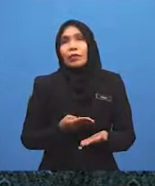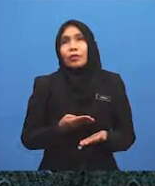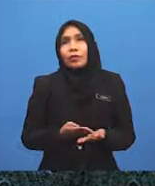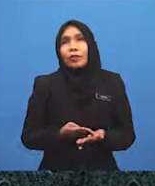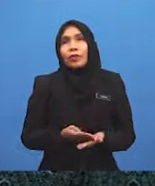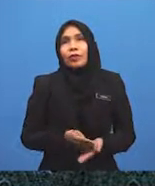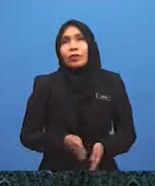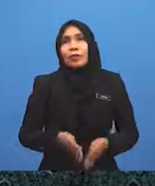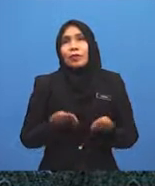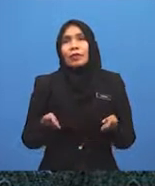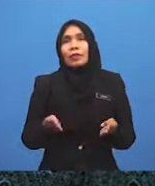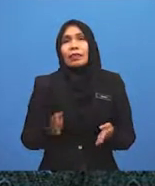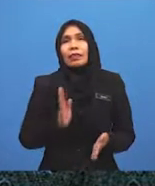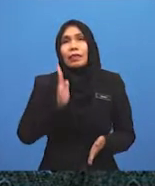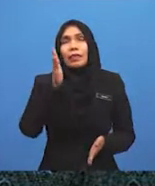akan sentiasa